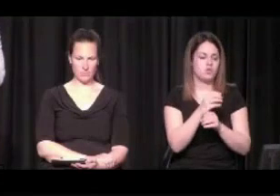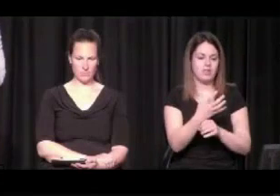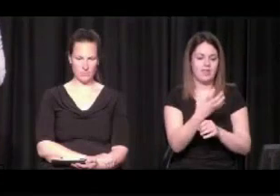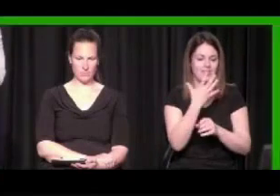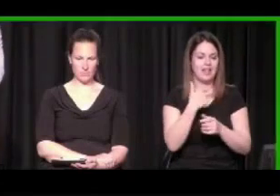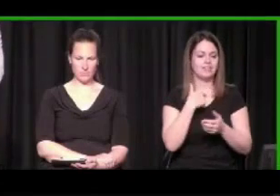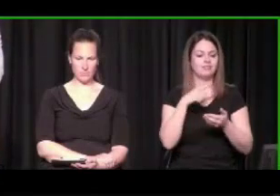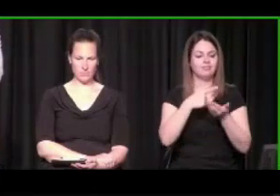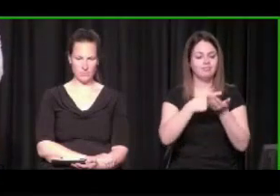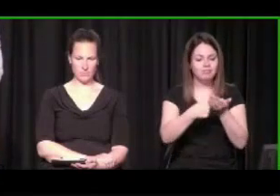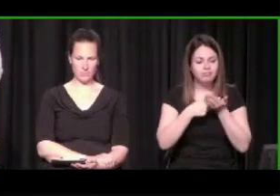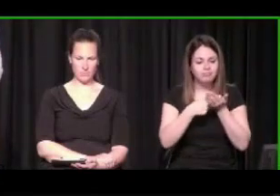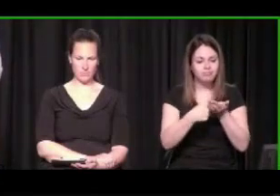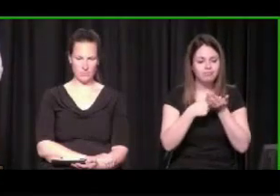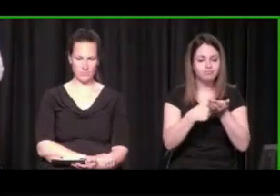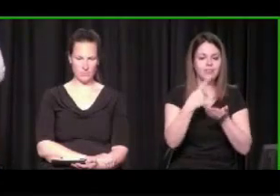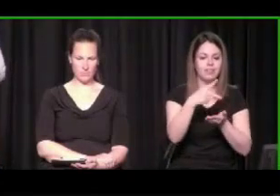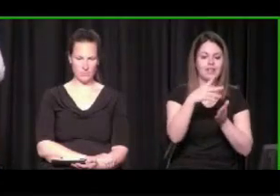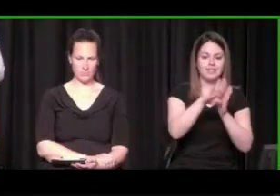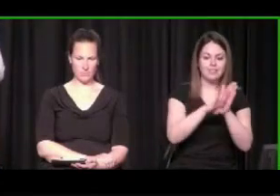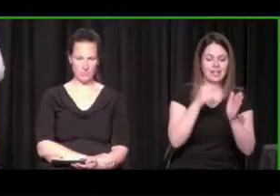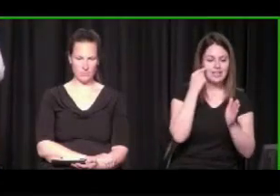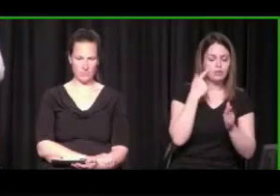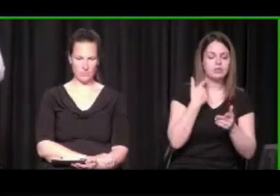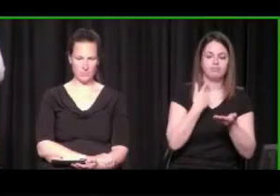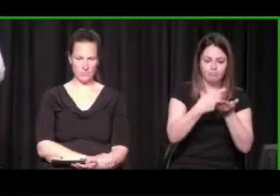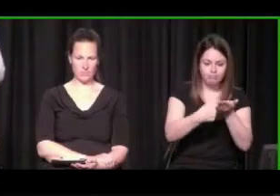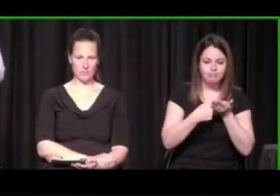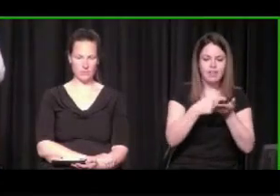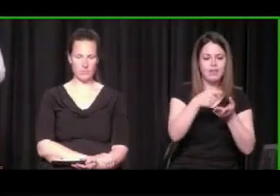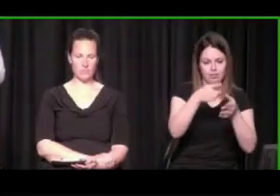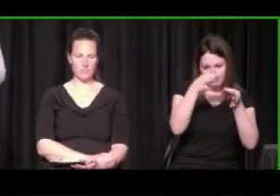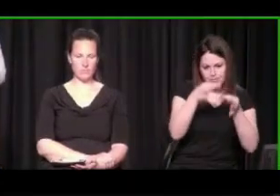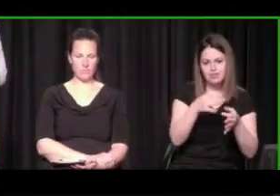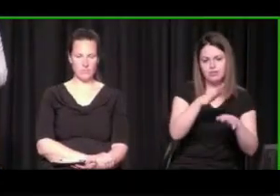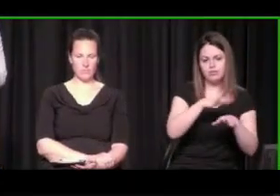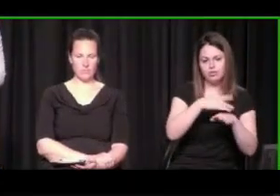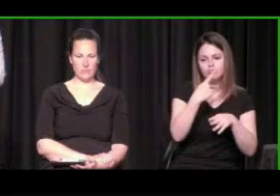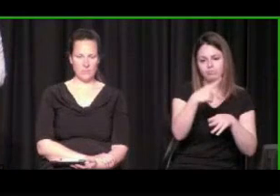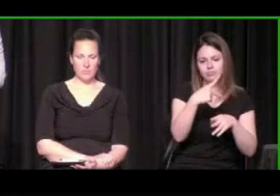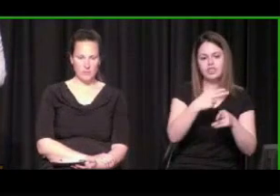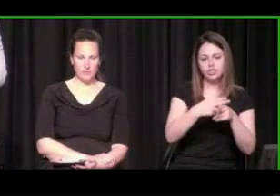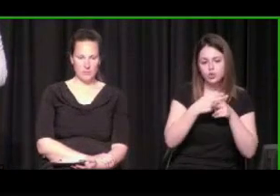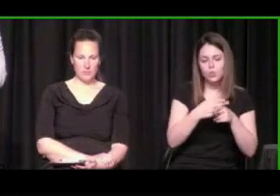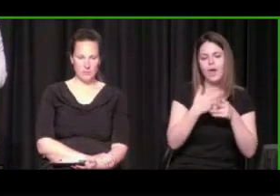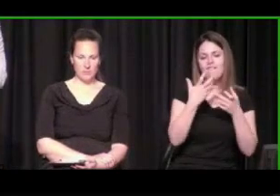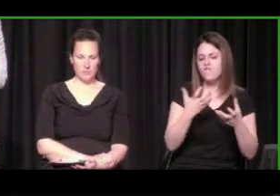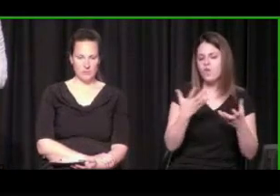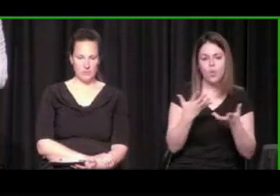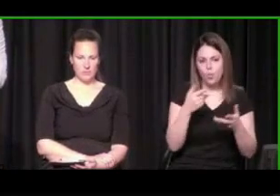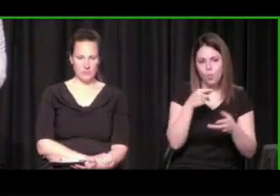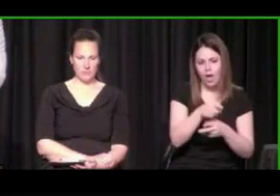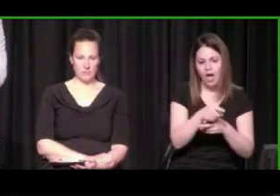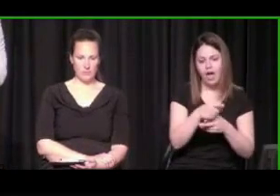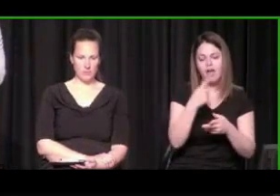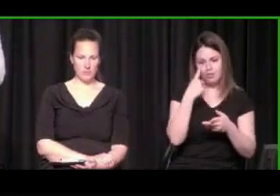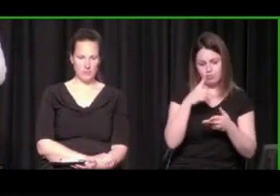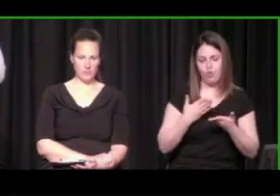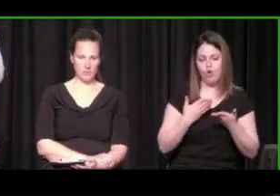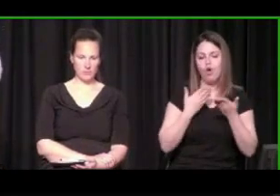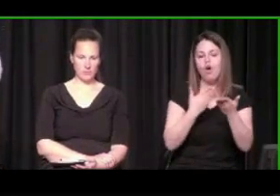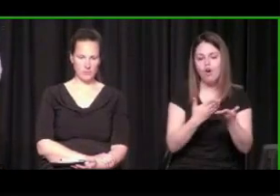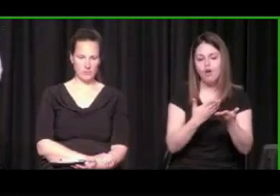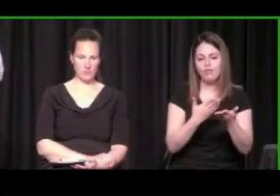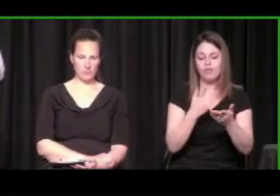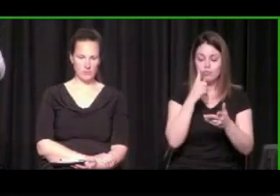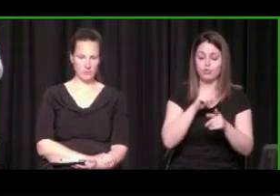même des personnes qui ont une déficience intellectuelle quant aux décisions à prendre relativement aux soins, finalement, qui doivent leur être prescrits à la